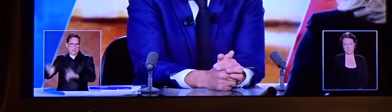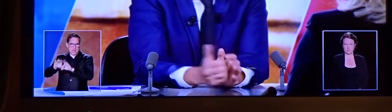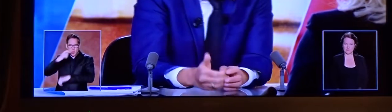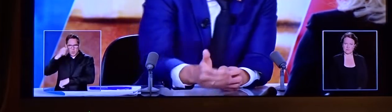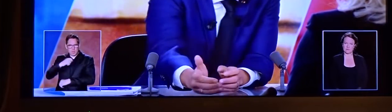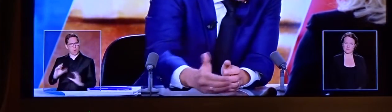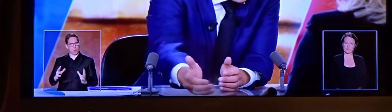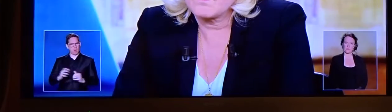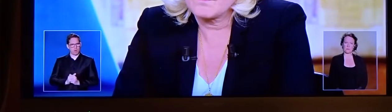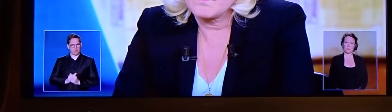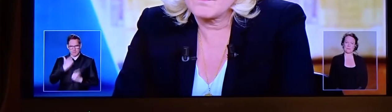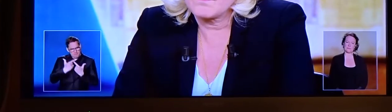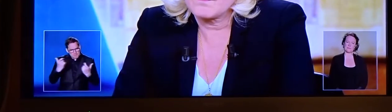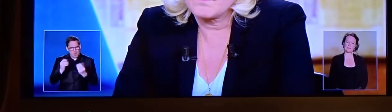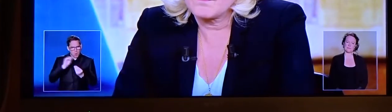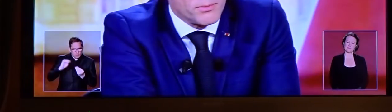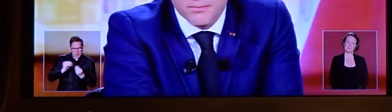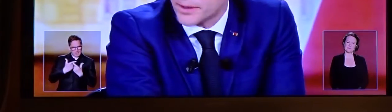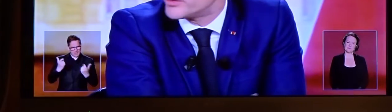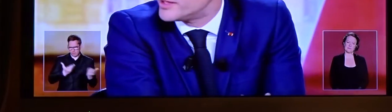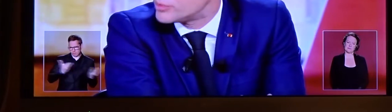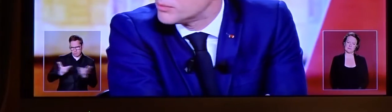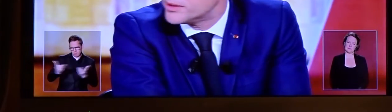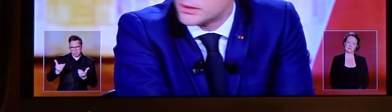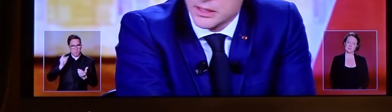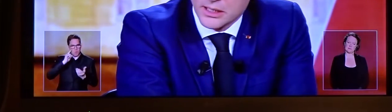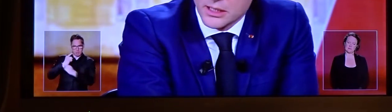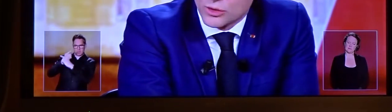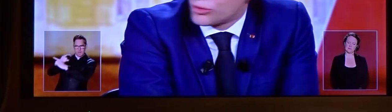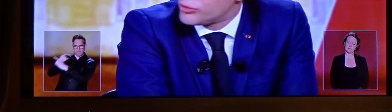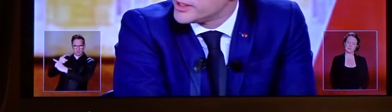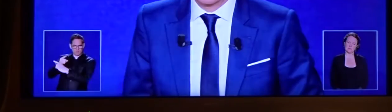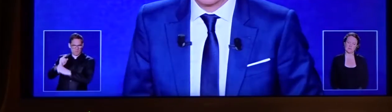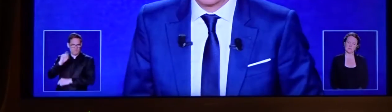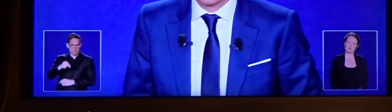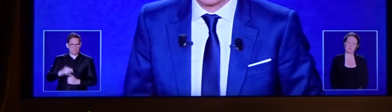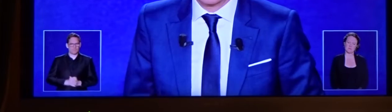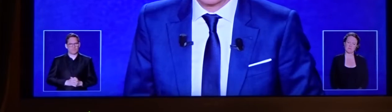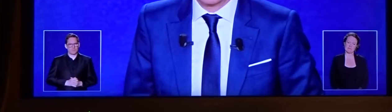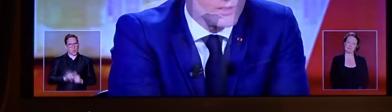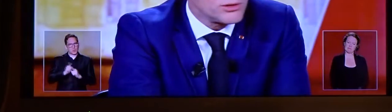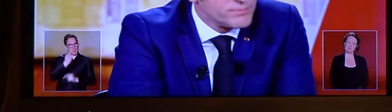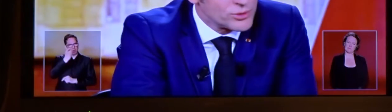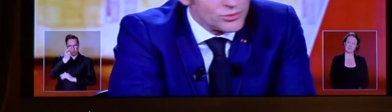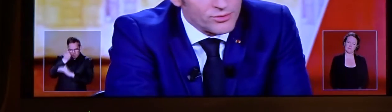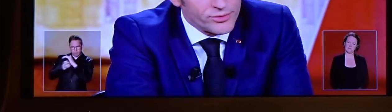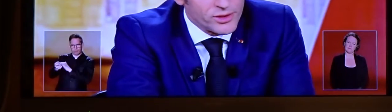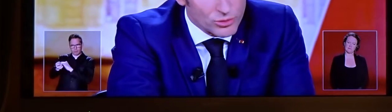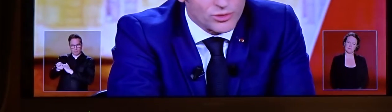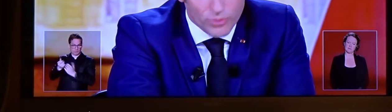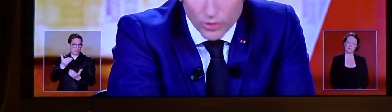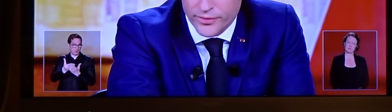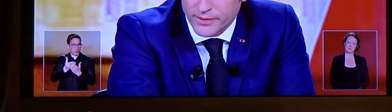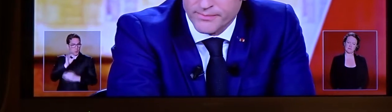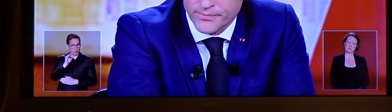des équipements de défense et des équipements aussi pour combattre, pour ne pas que Kiev tombe. De soutenir l'Ukraine financièrement en l'aidant, que nous avons fait,